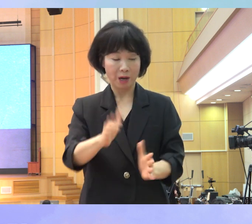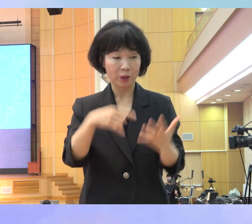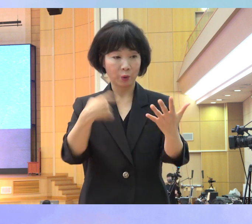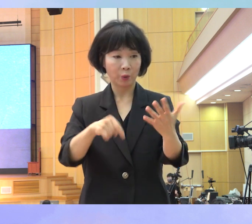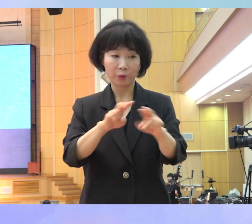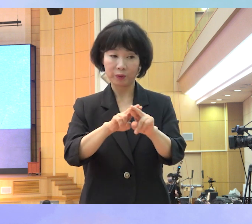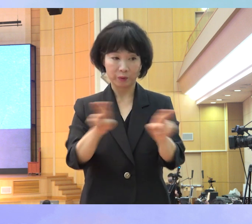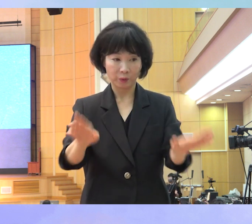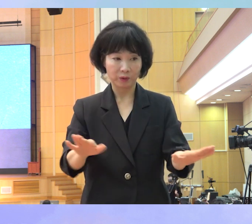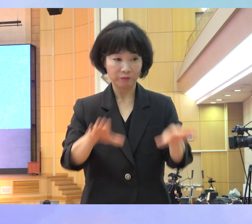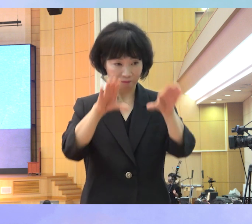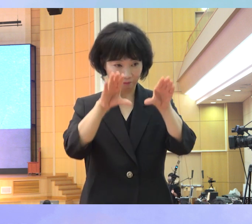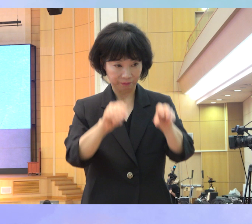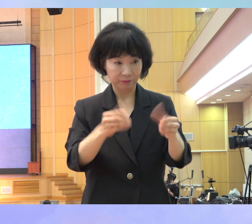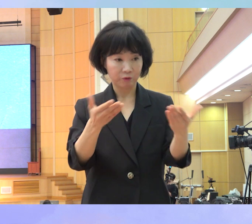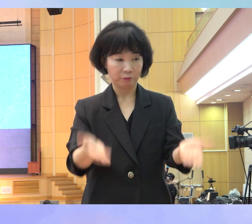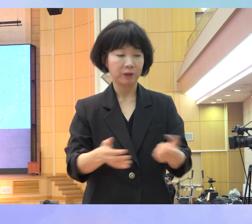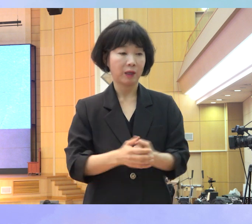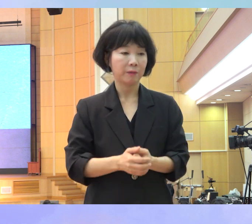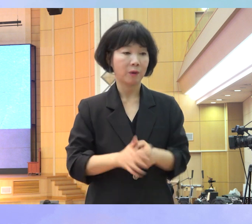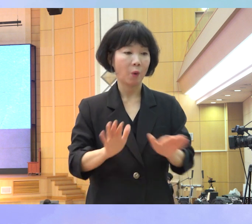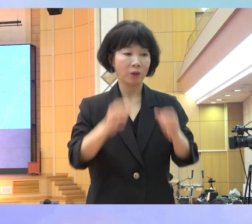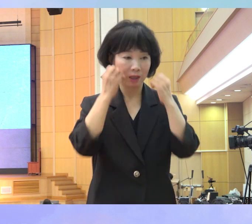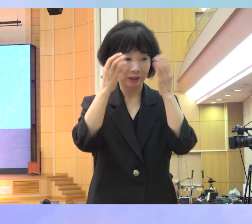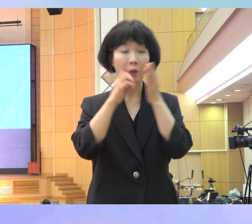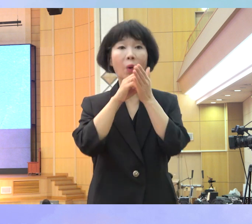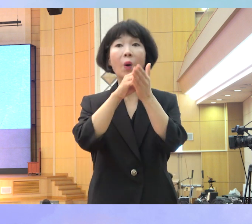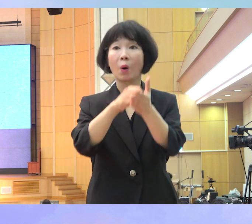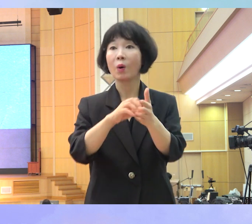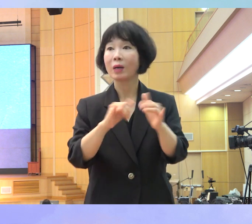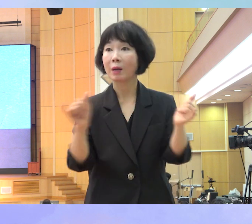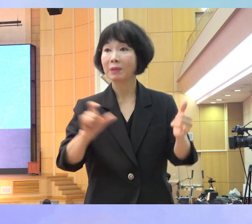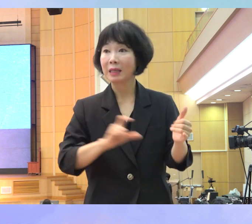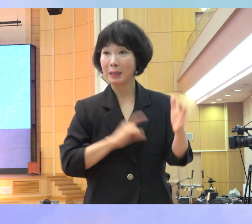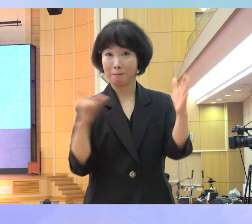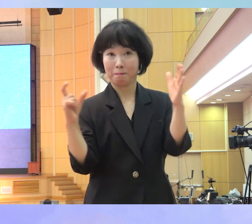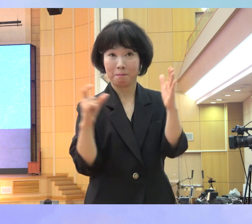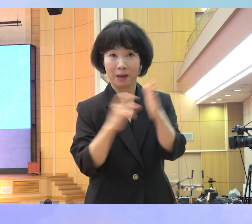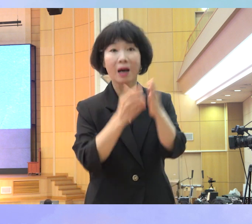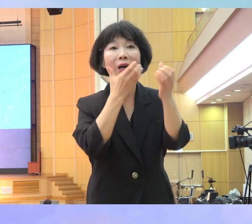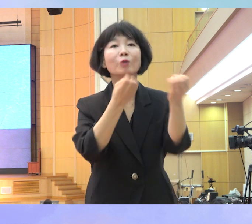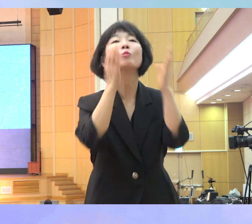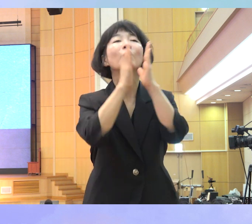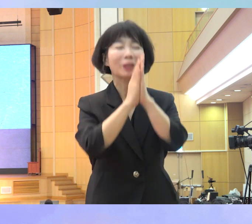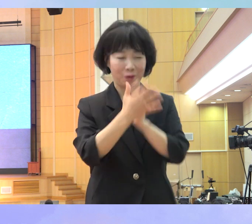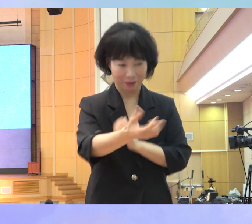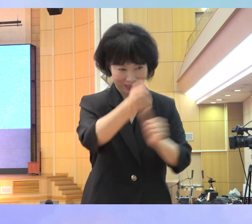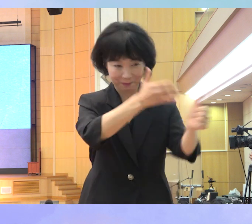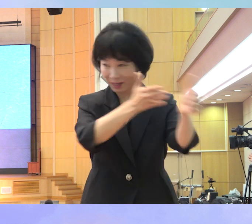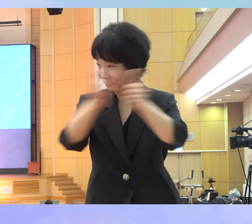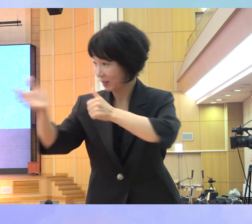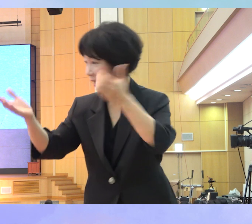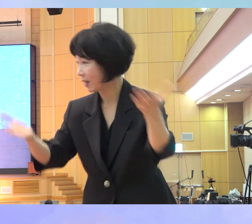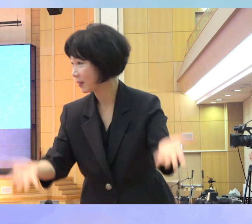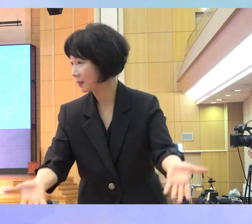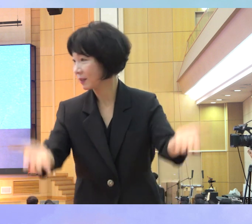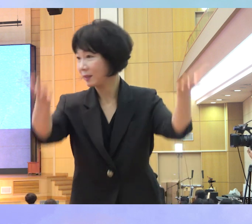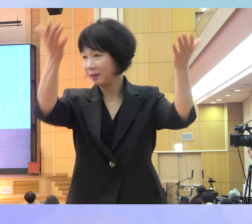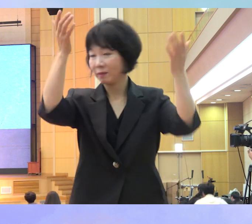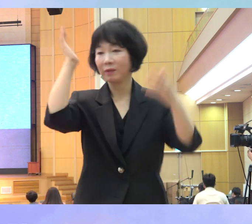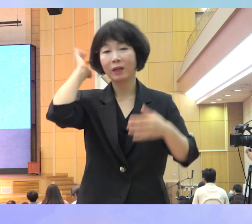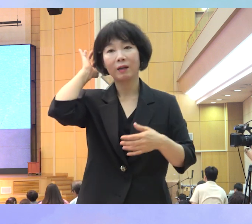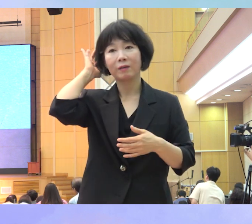주시길 바라겠습니다. 새로 나오신 분들 2층 새가족 환영실에서 환영에 참석하시길 바라겠습니다. 그 자리에서 다 같이